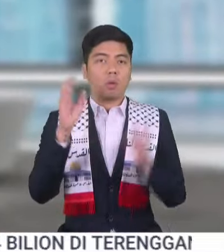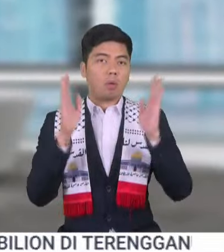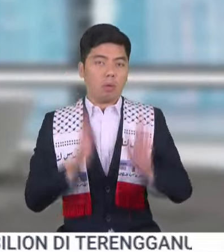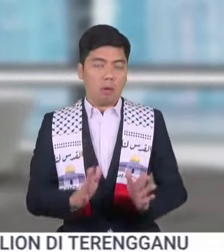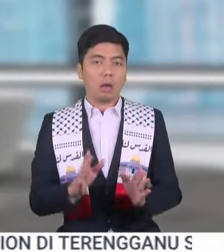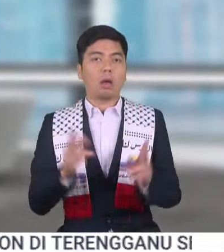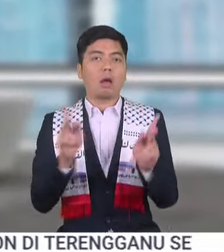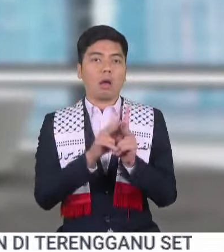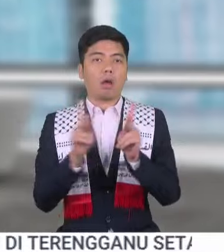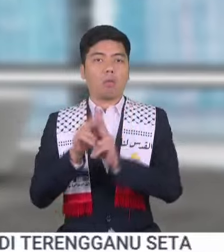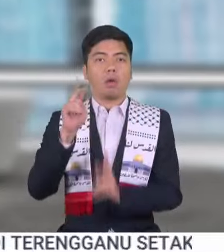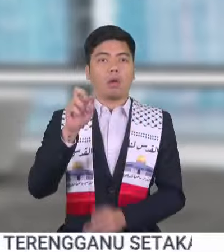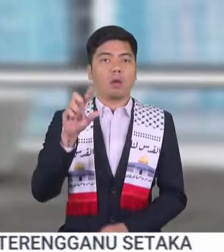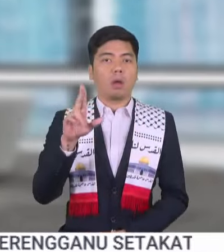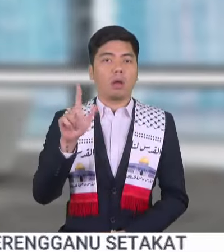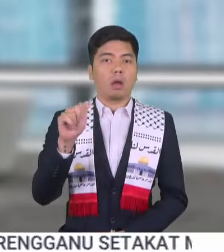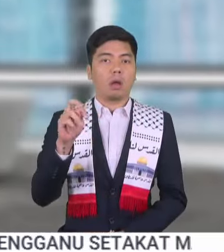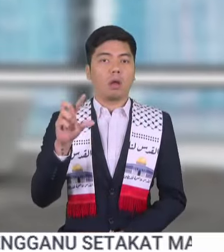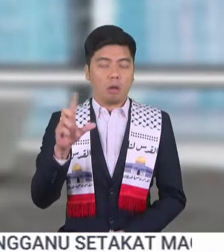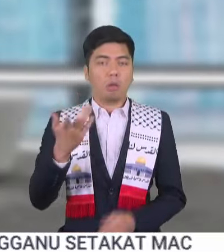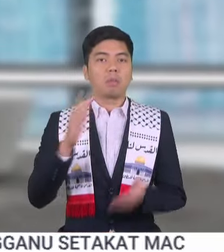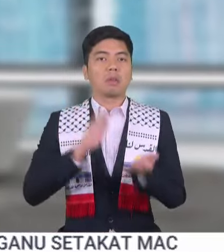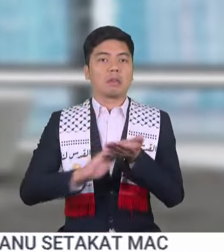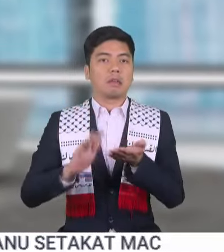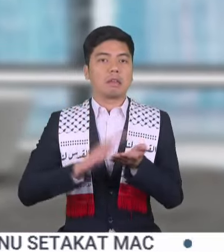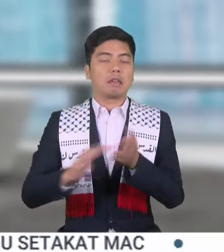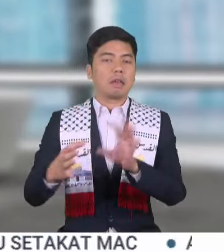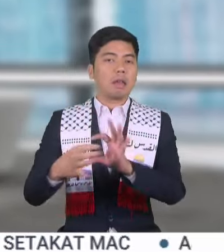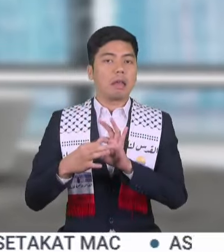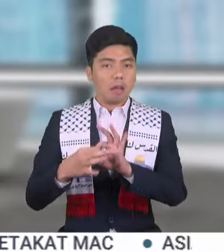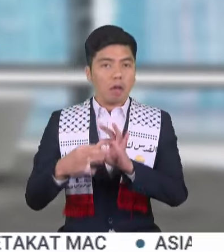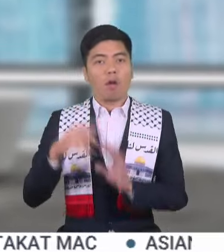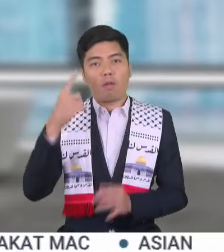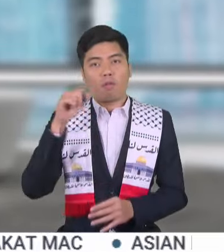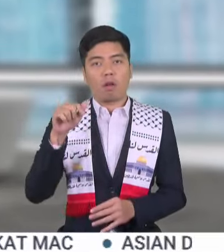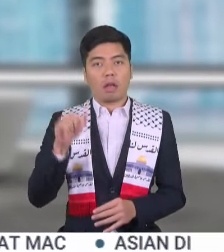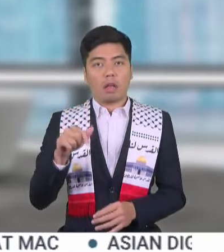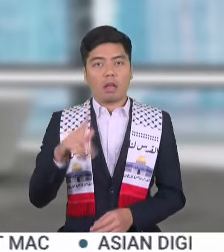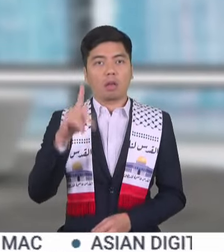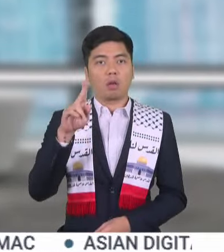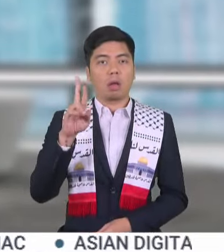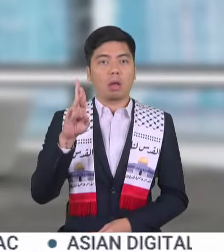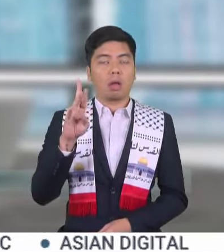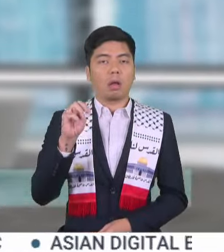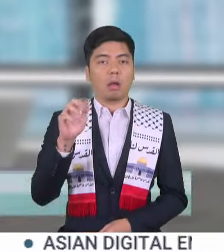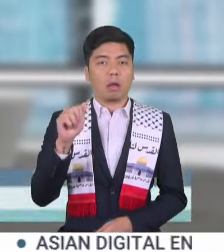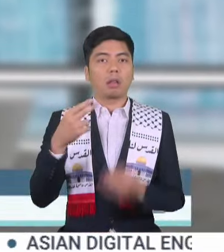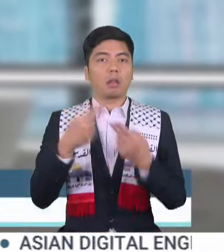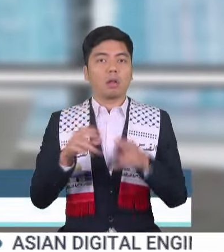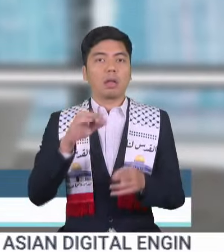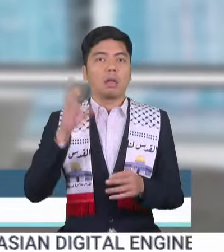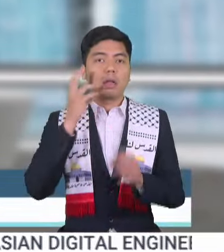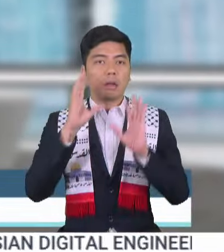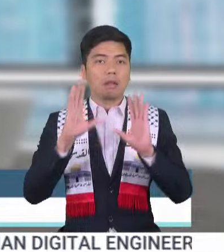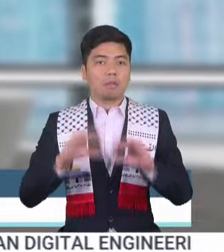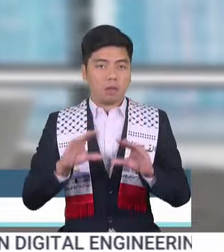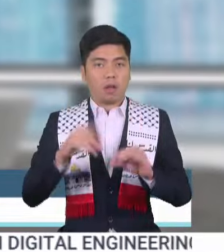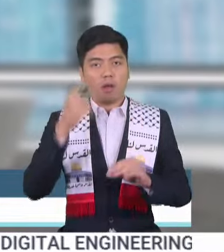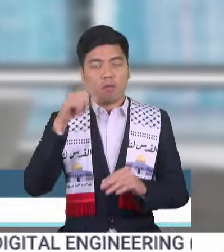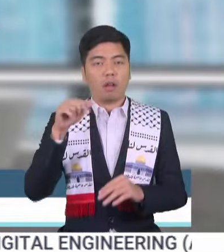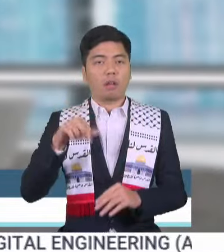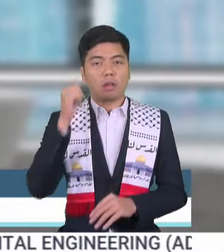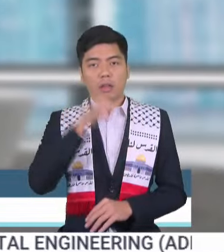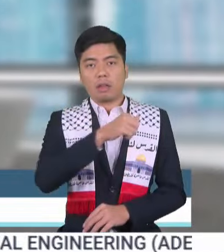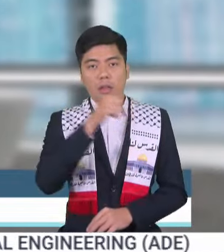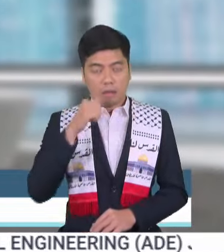60 penduduk kampung Ngulang Mata Air bergotong royong menyediakan kurma, telur dan bubur lambuk sempena Ramadan. Hasilnya, 800 pek bubur